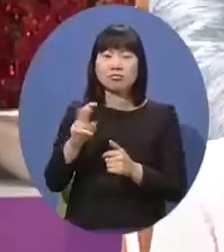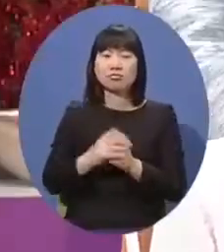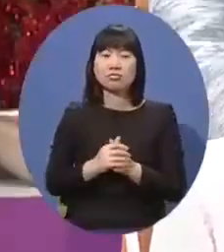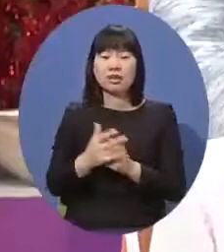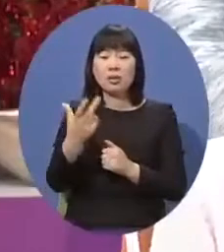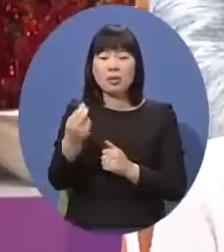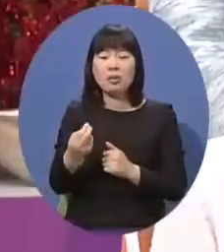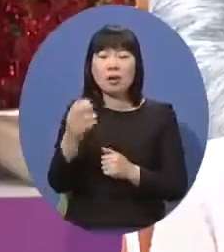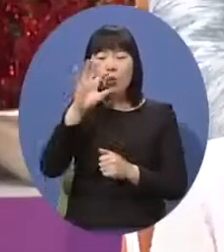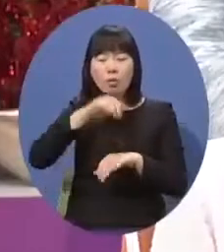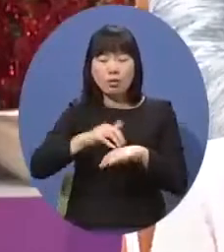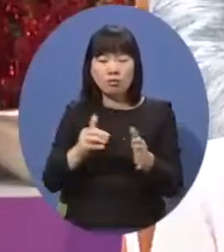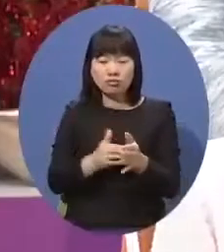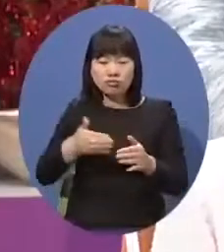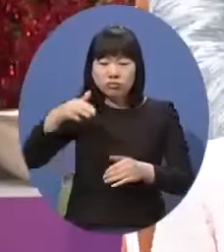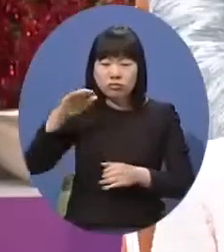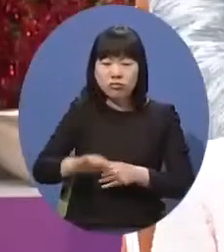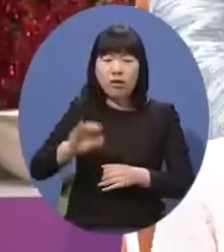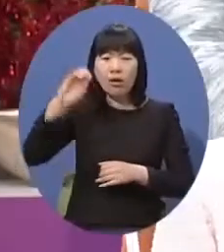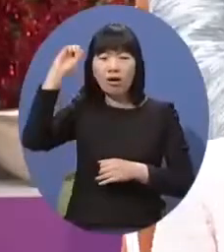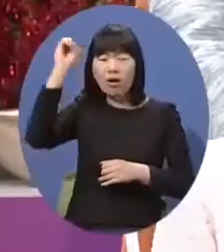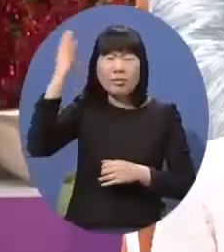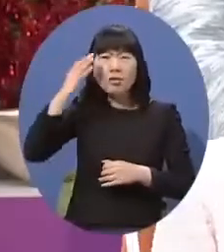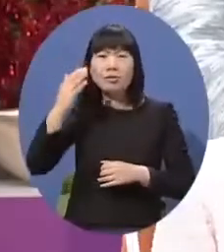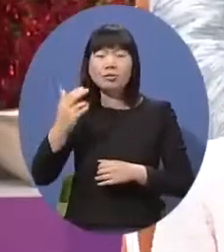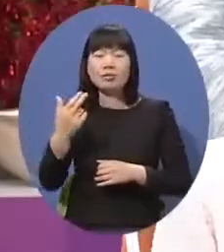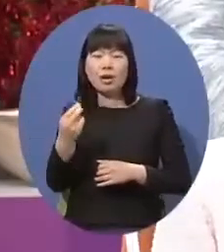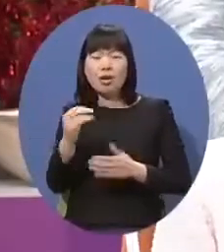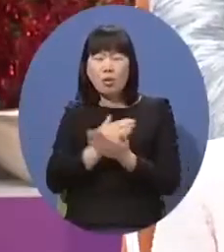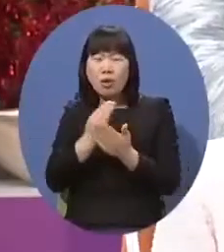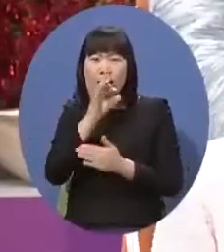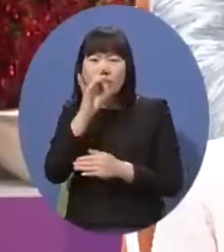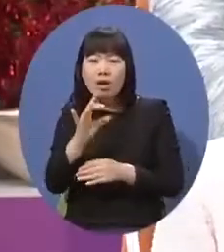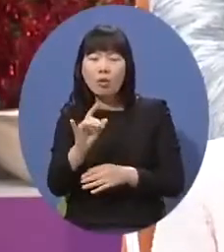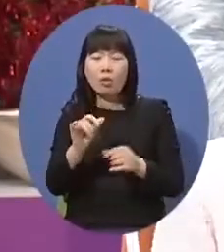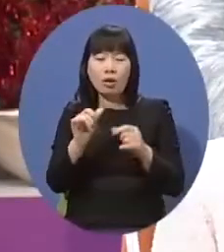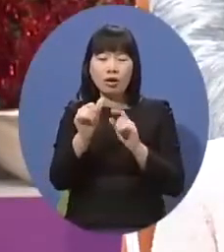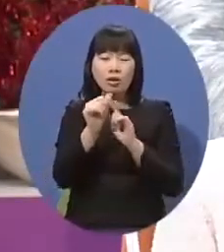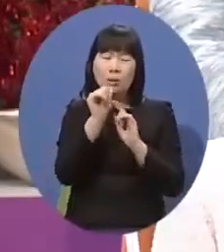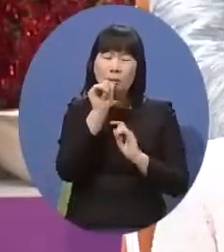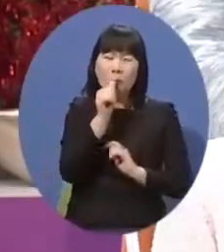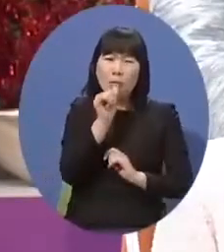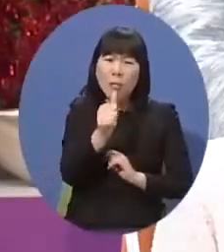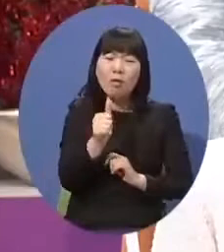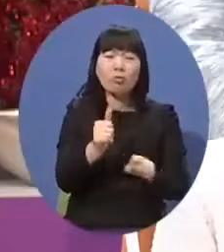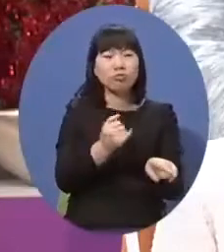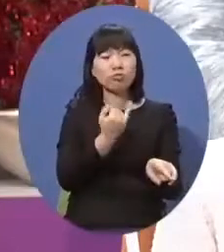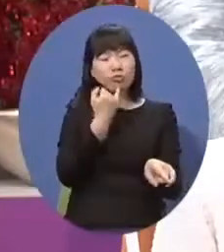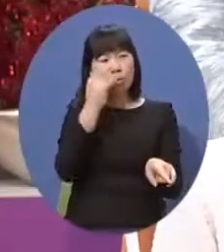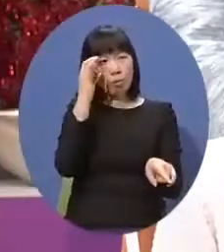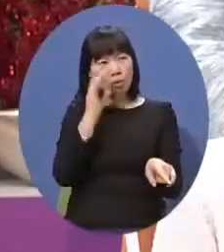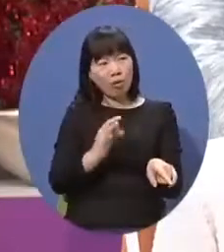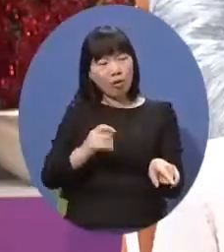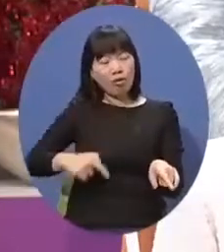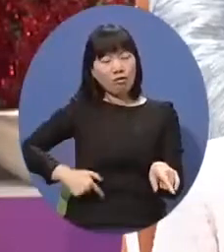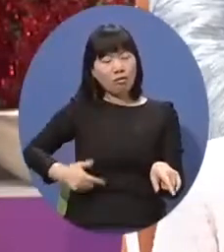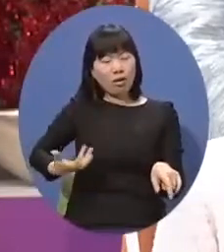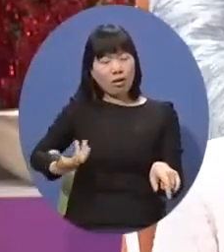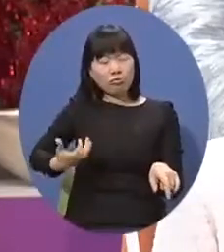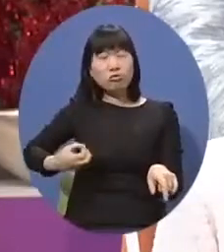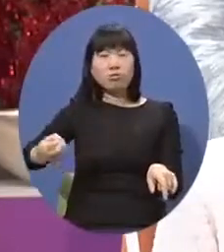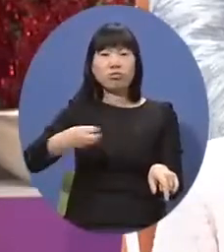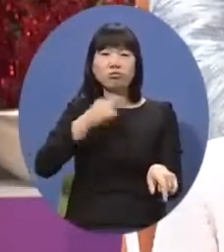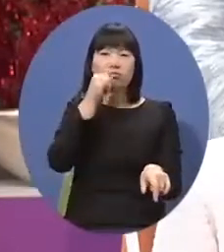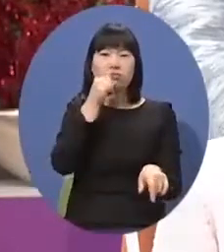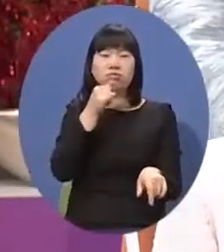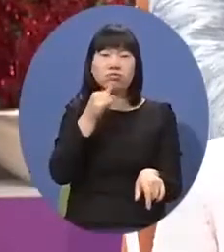배변 훈련 다 끝난 애가 갑자기 막 변을 못 가리기도 하고 손톱만 물어뜯기도 하고, 아니 괜찮은 것 같아 계속 배 아프다고 하기도 하고요.